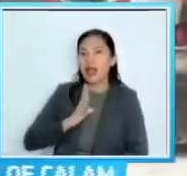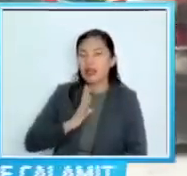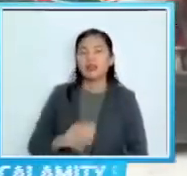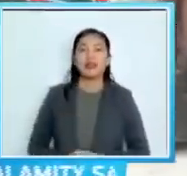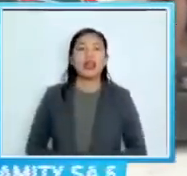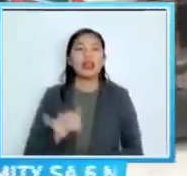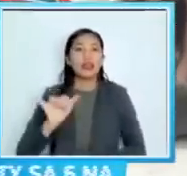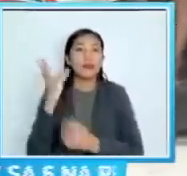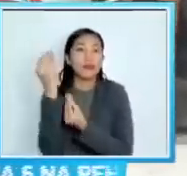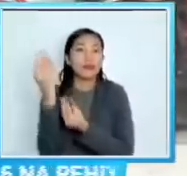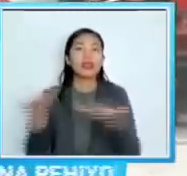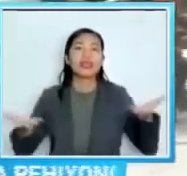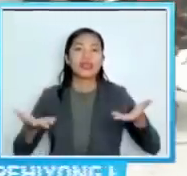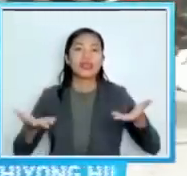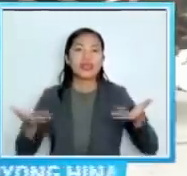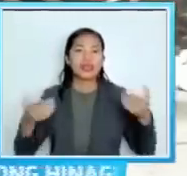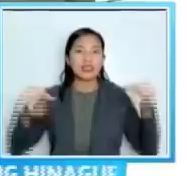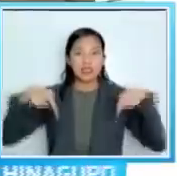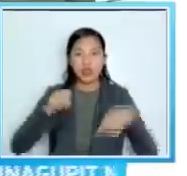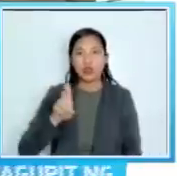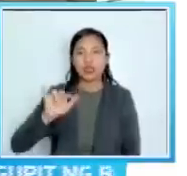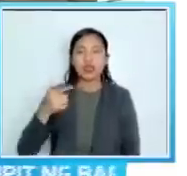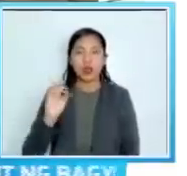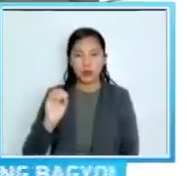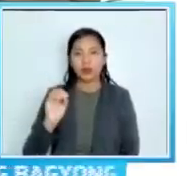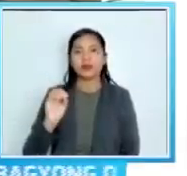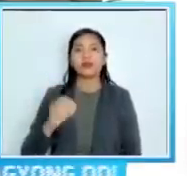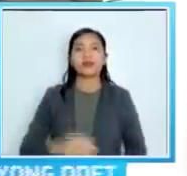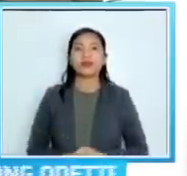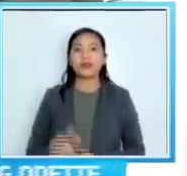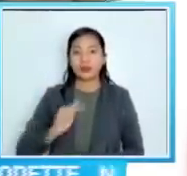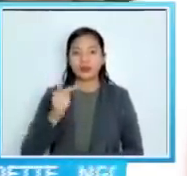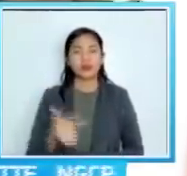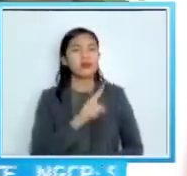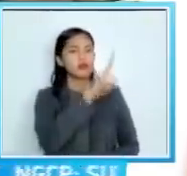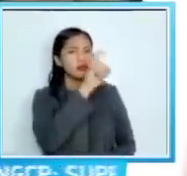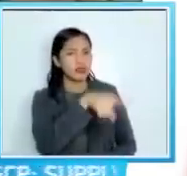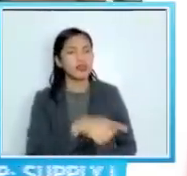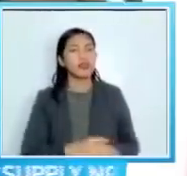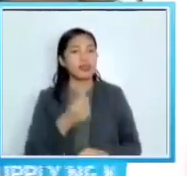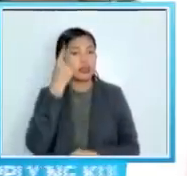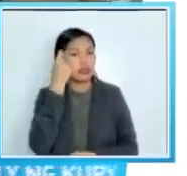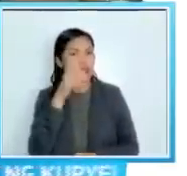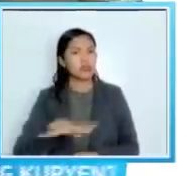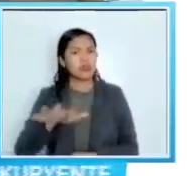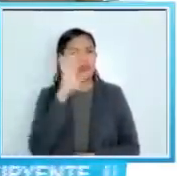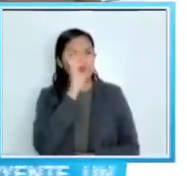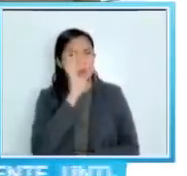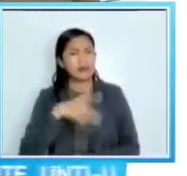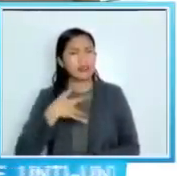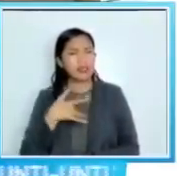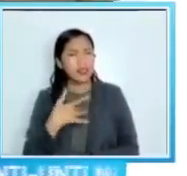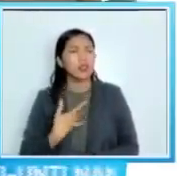rito sa Surigao City. Balik muna sa iyo, Connie. JP, bagamat naintindihan natin yung bugso ng damdamin ng ilang mga kababayan natin na gustong makauwi,